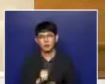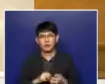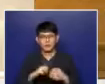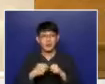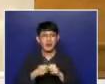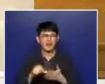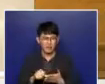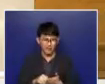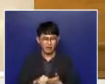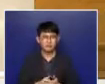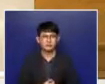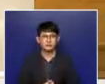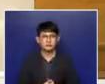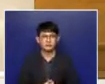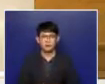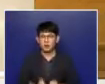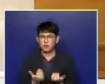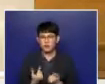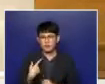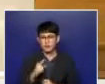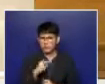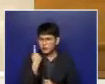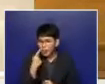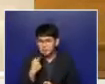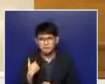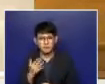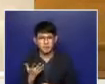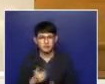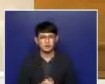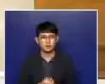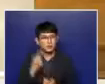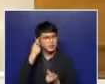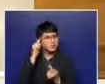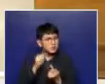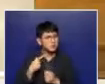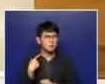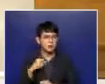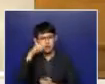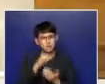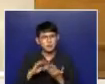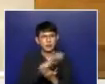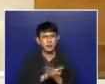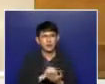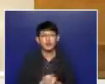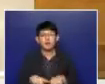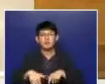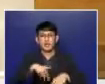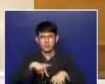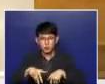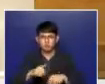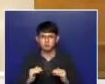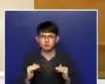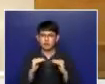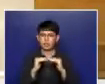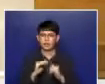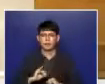กทมไม่มีตังค์ไปขอทำไงอ่ะก็เลยคิดที่จะมีการคืออัดยายใช้ขนมย้าก็เหมือนกับมีปัญหาเรื่องค่าทางโดนใช่มั้ยพอจะ